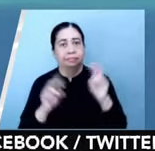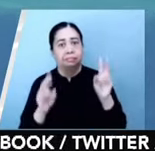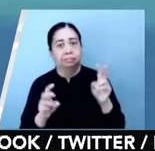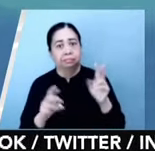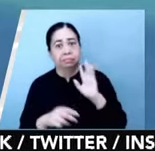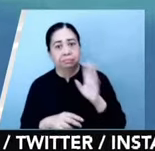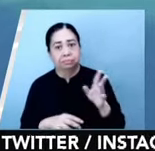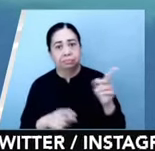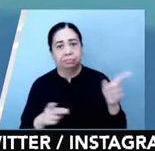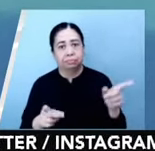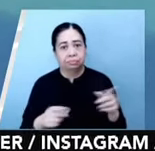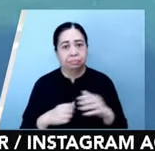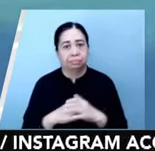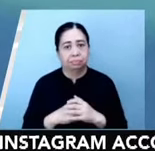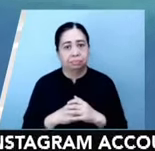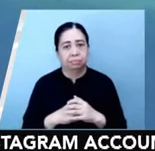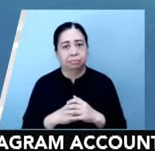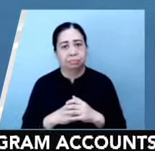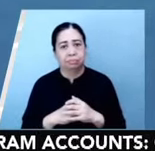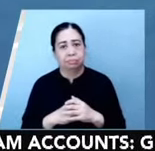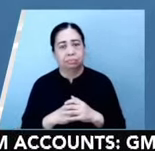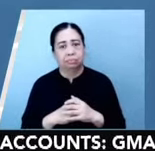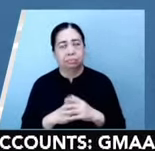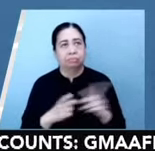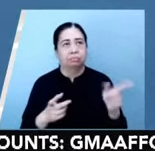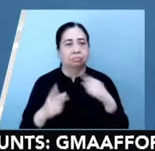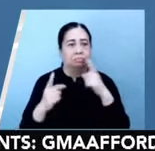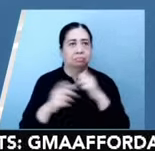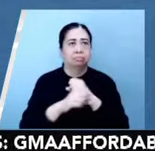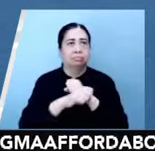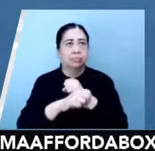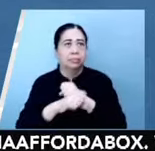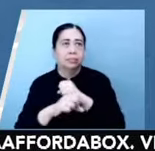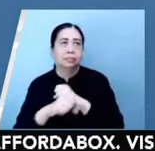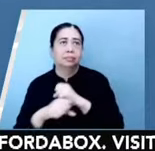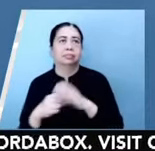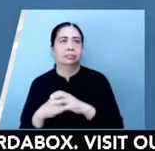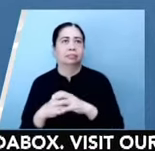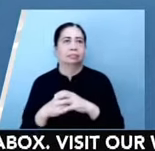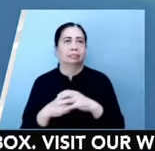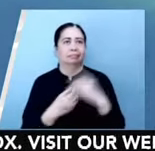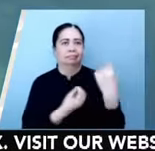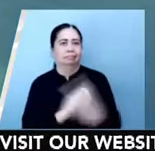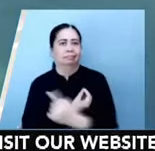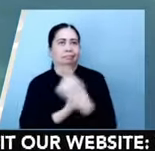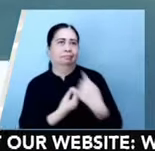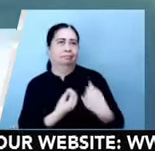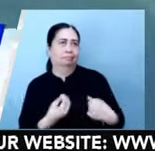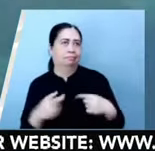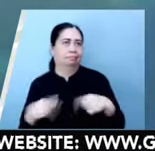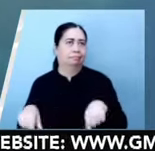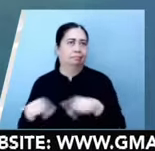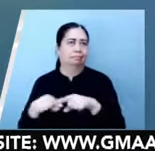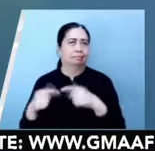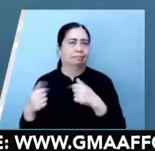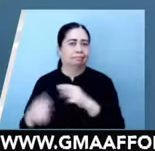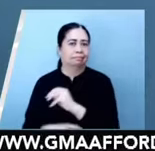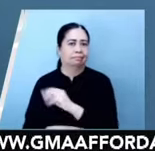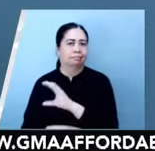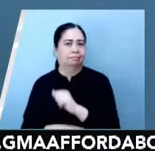malign through propaganda what we are doing in the MCA. Walang disputed area